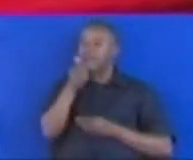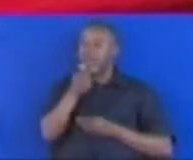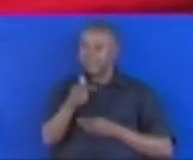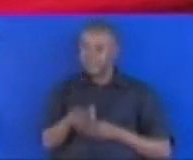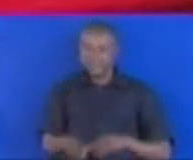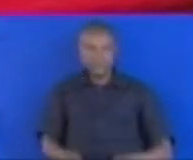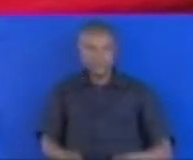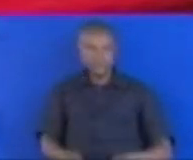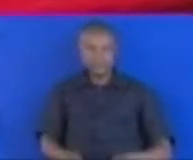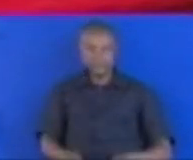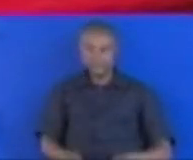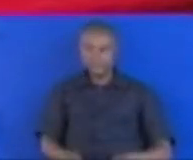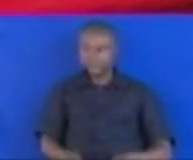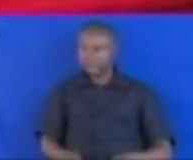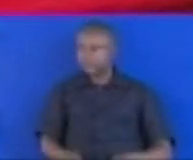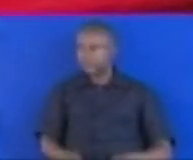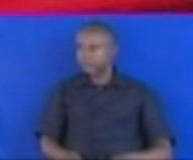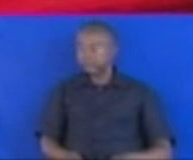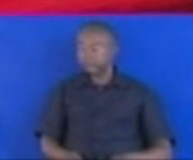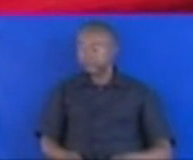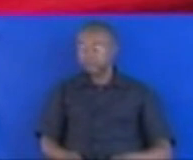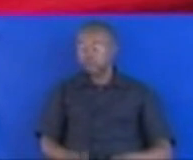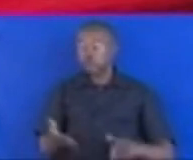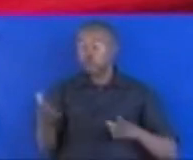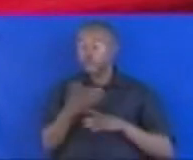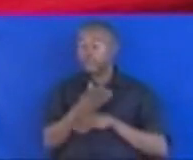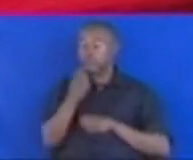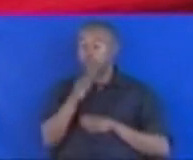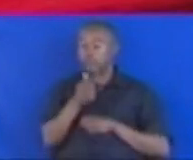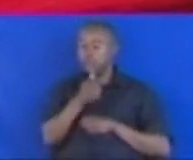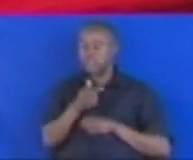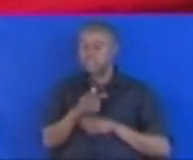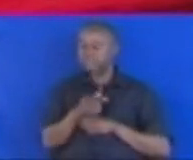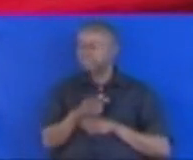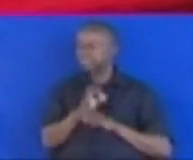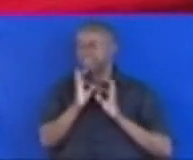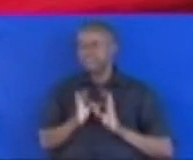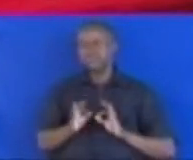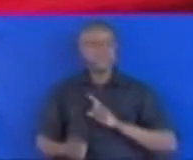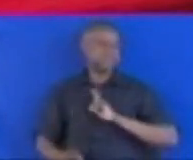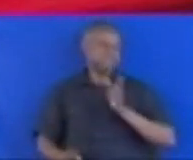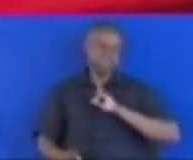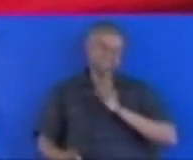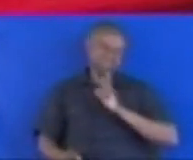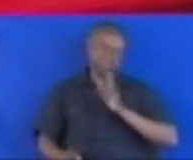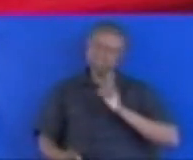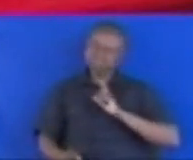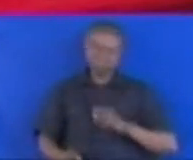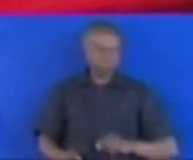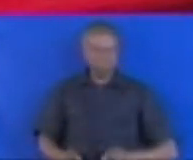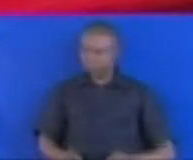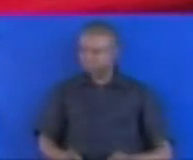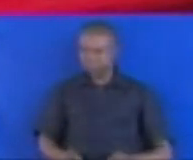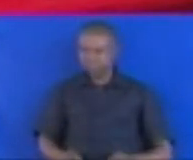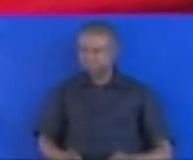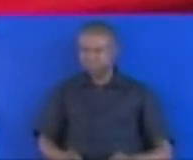Mheshimiwa Naibu Spika, hali ya upatikanaji wa dawa nchini sio ya kuridhisha. Katika mwaka wa fedha